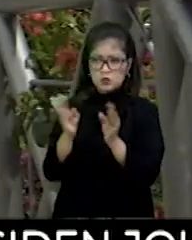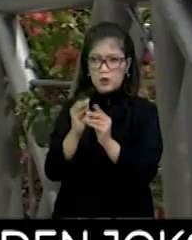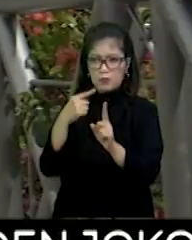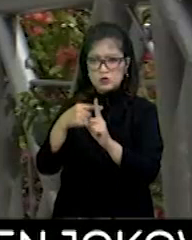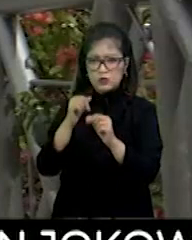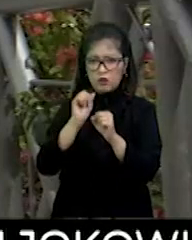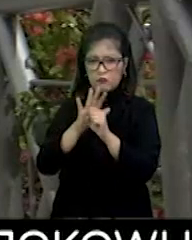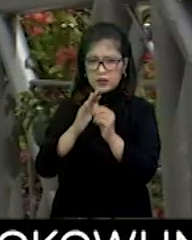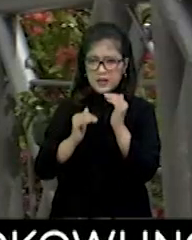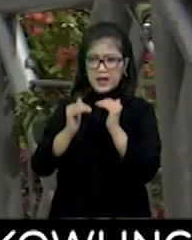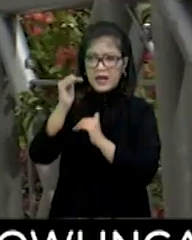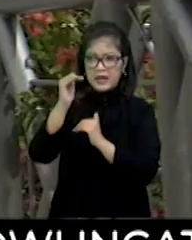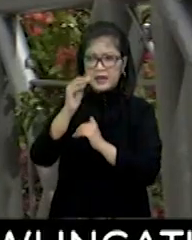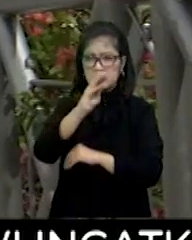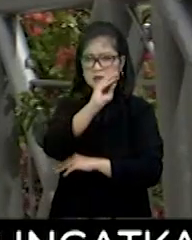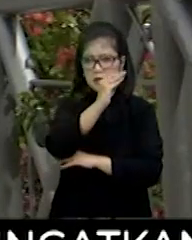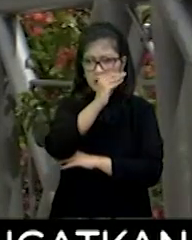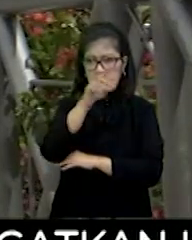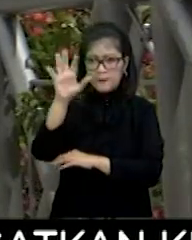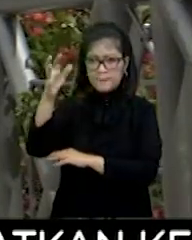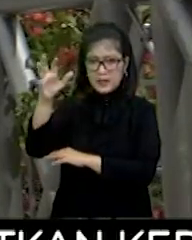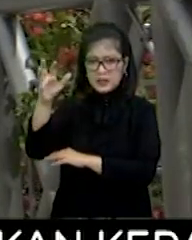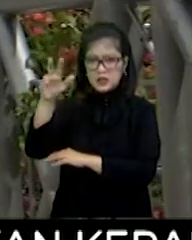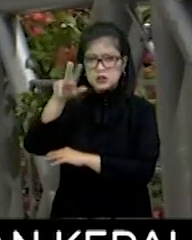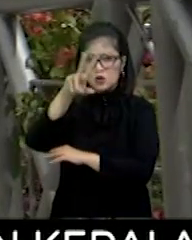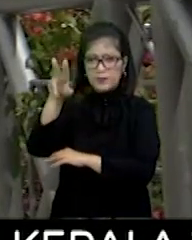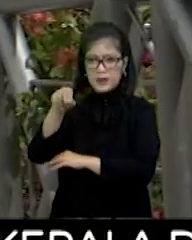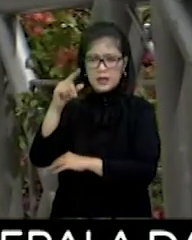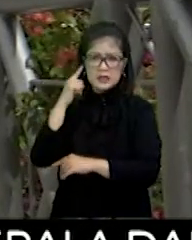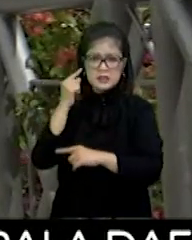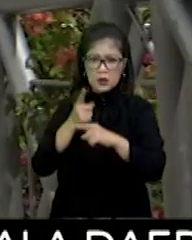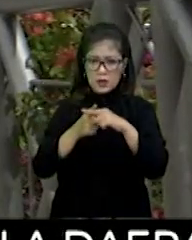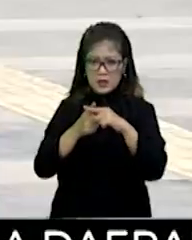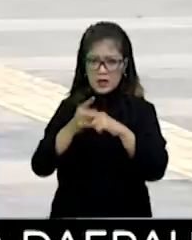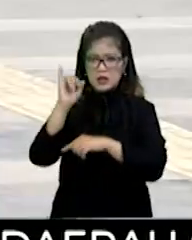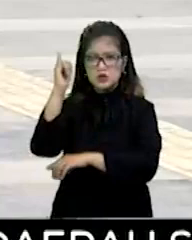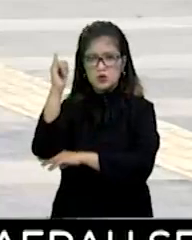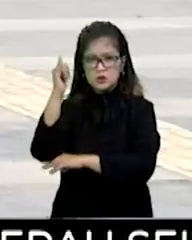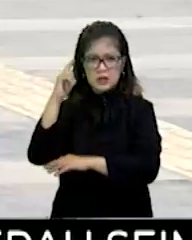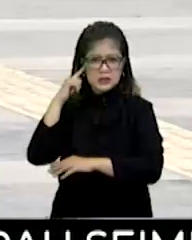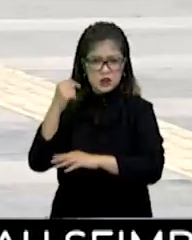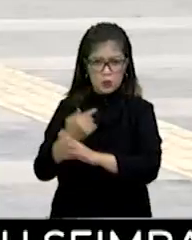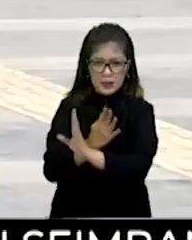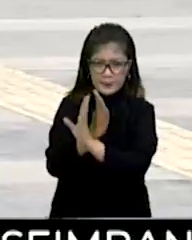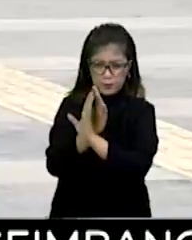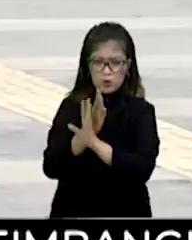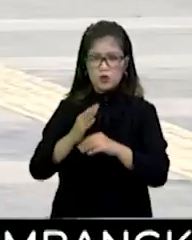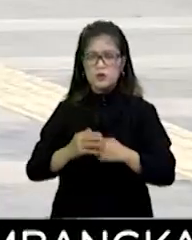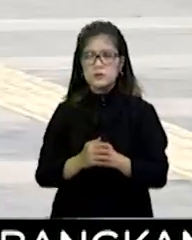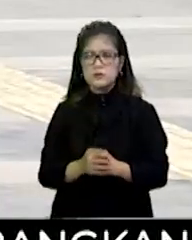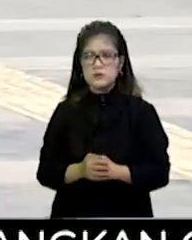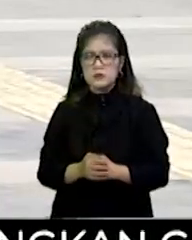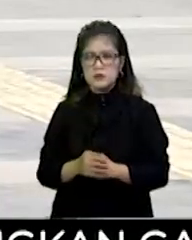DKI Jakarta, Banten, Jawa Barat, Jawa Tengah, Yogyakarta, dan Jawa Timur. Sementara berdasarkan